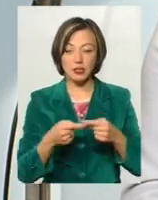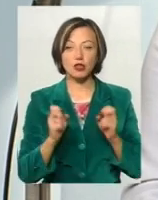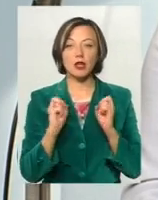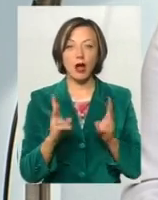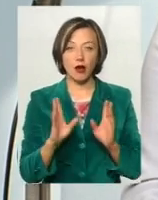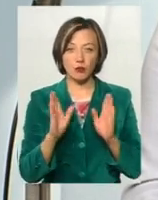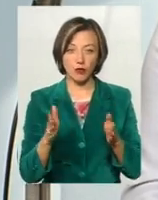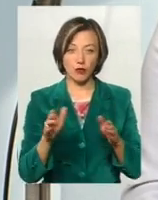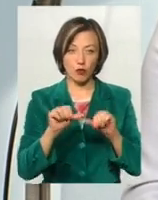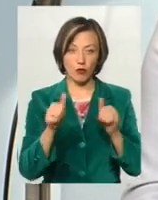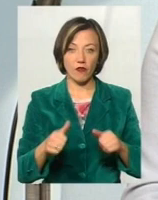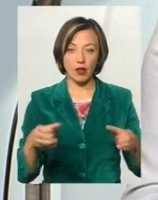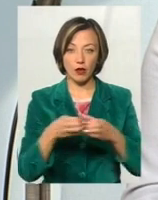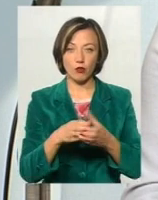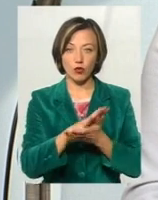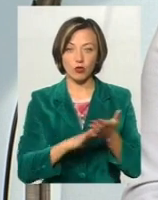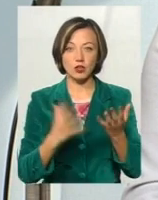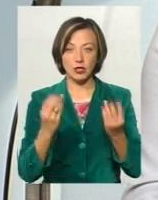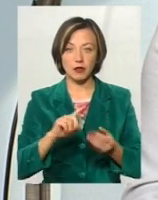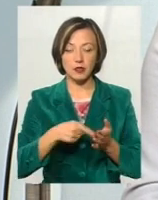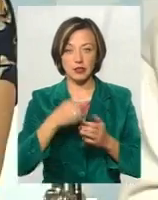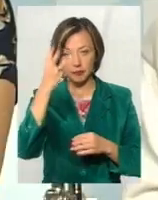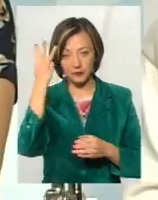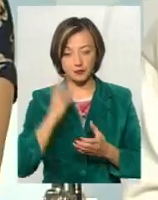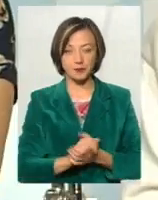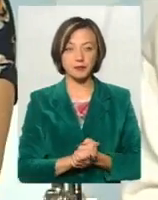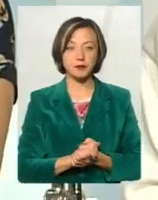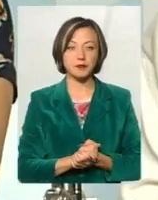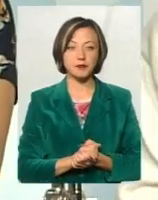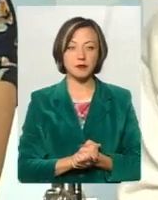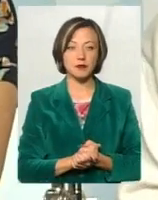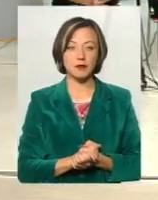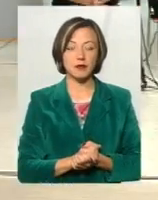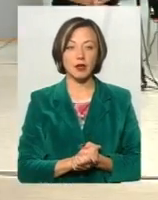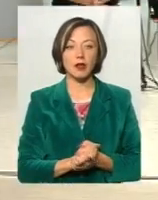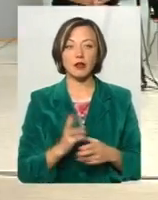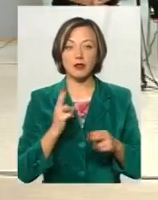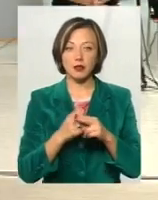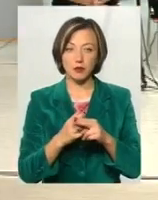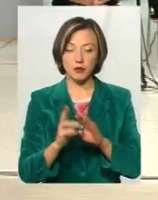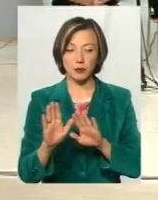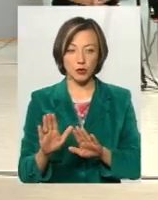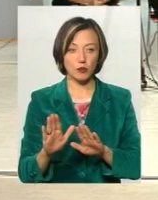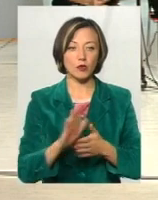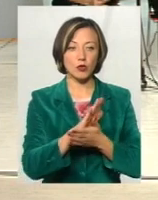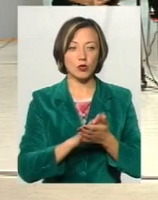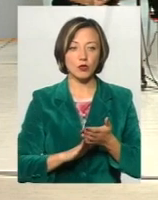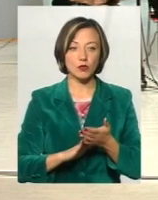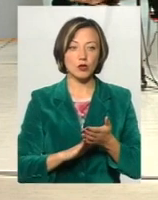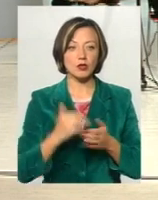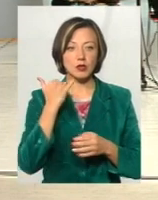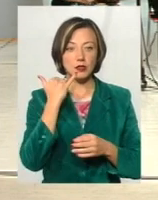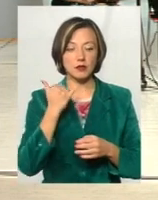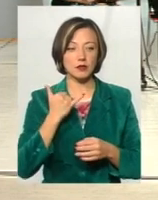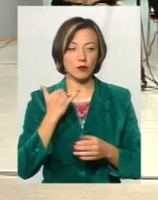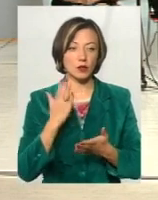чином буде формування груп продовженого дня у місті Хмельницькому. Ну, я просто хочу... Я переб'ю, пане Євген, ми продовжимо нашу дискусію. У нас